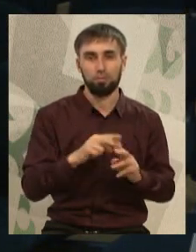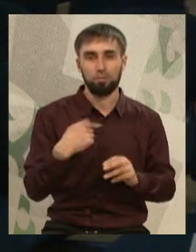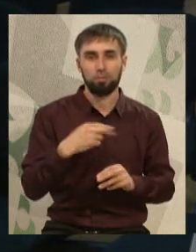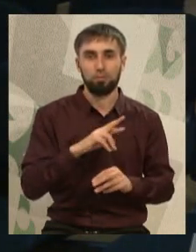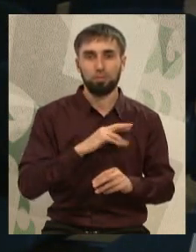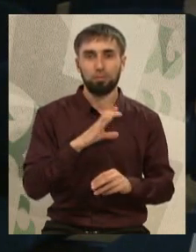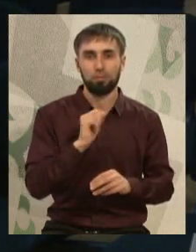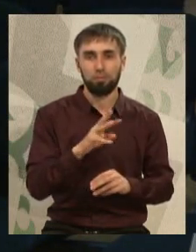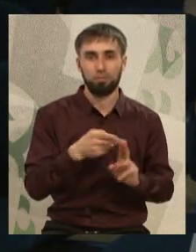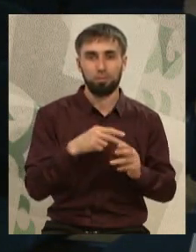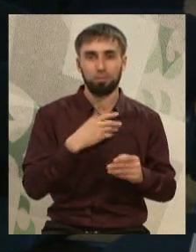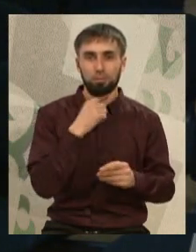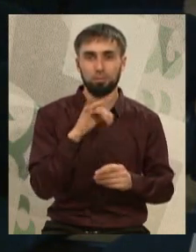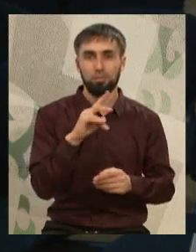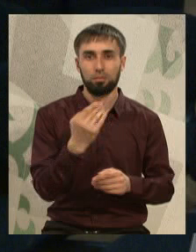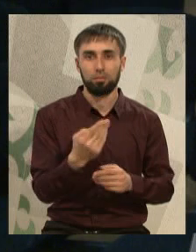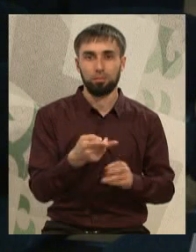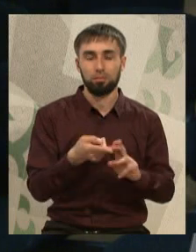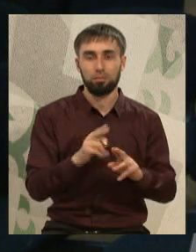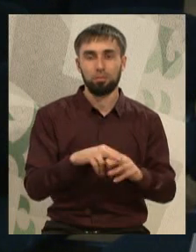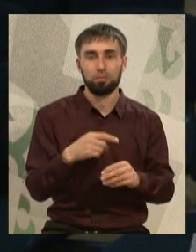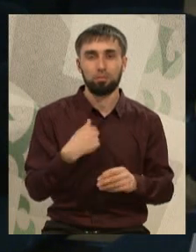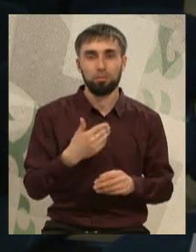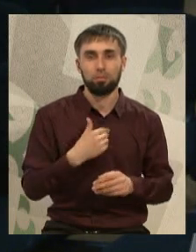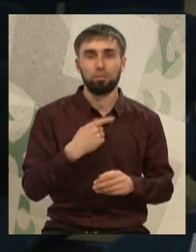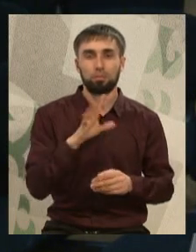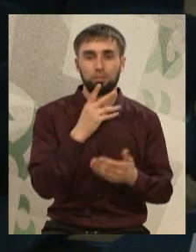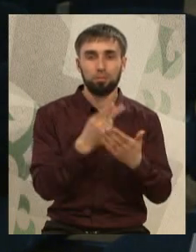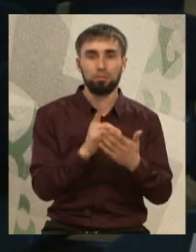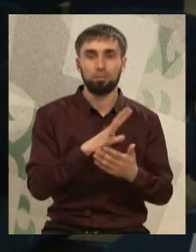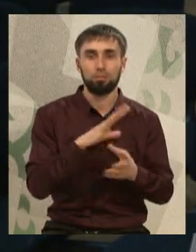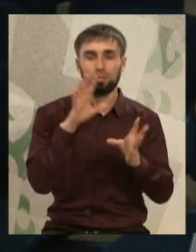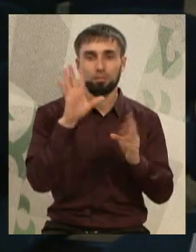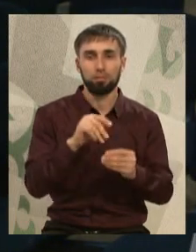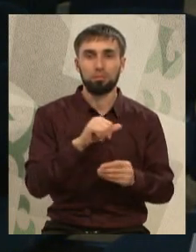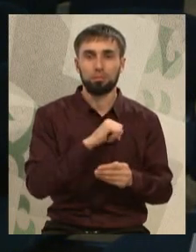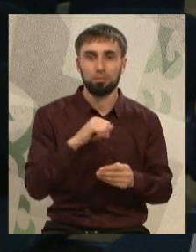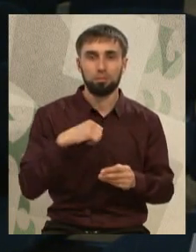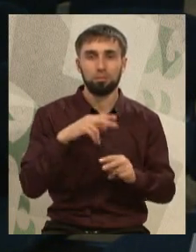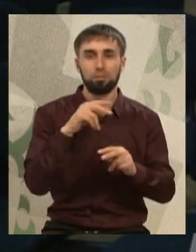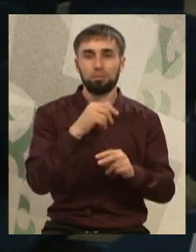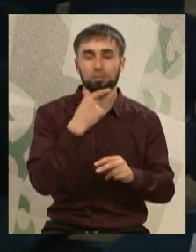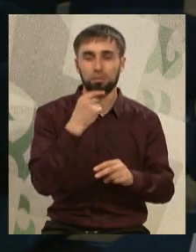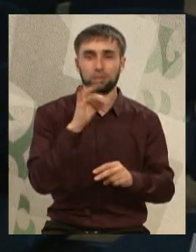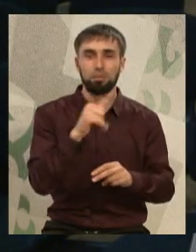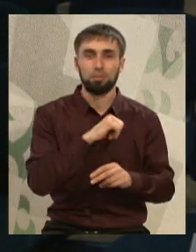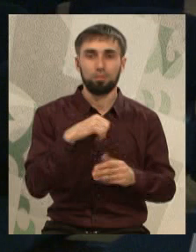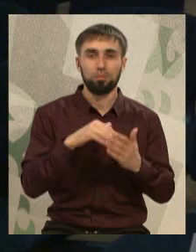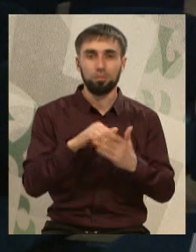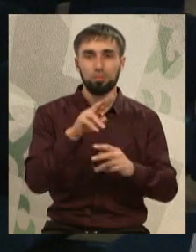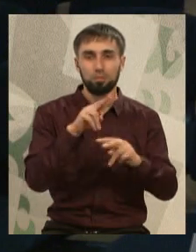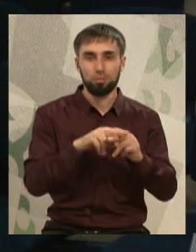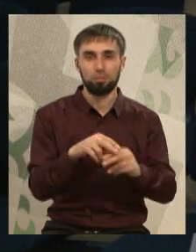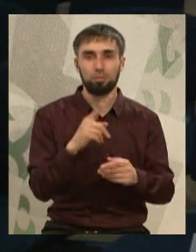являюсь частью этого народа. Поэтому я хочу показать его самой красивой, самой хорошей стороны, самой правильной